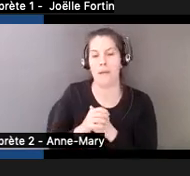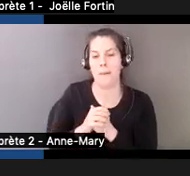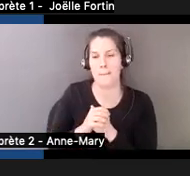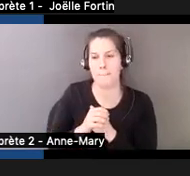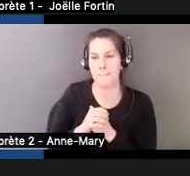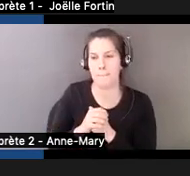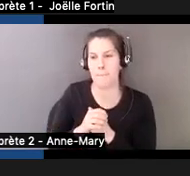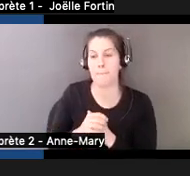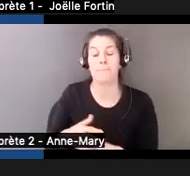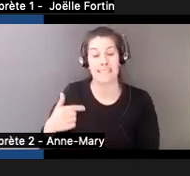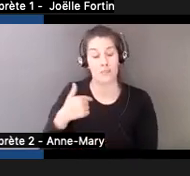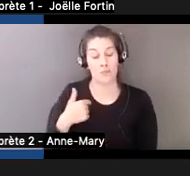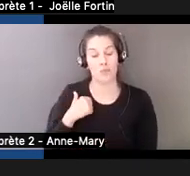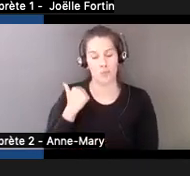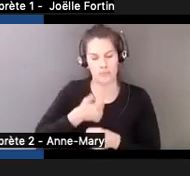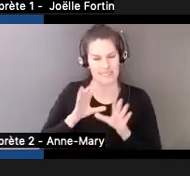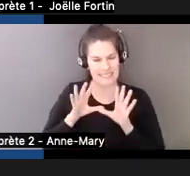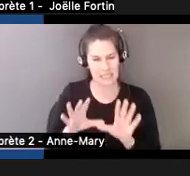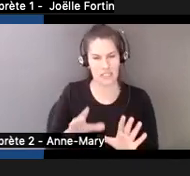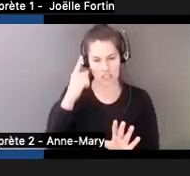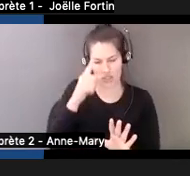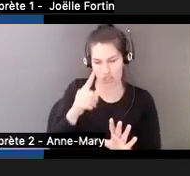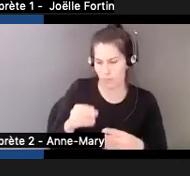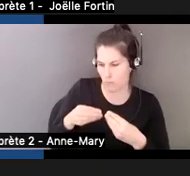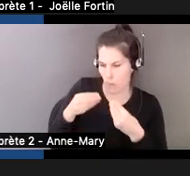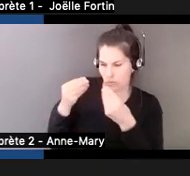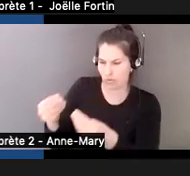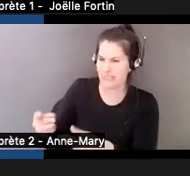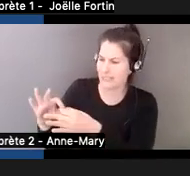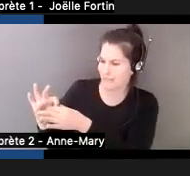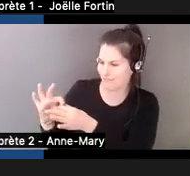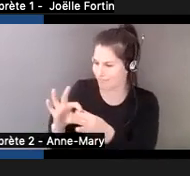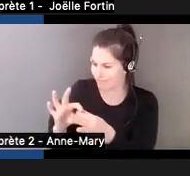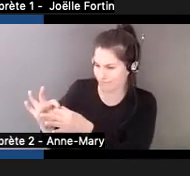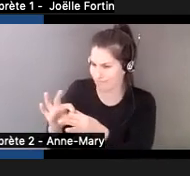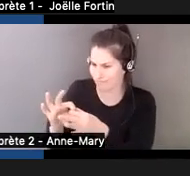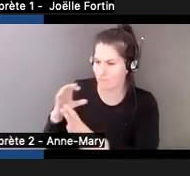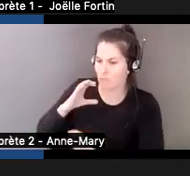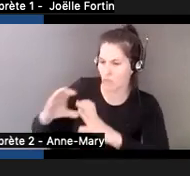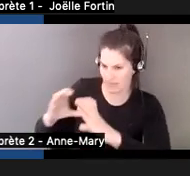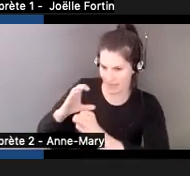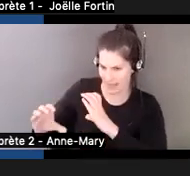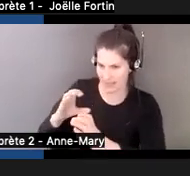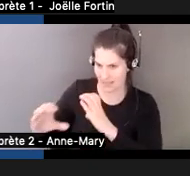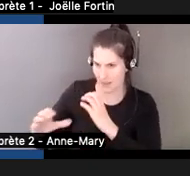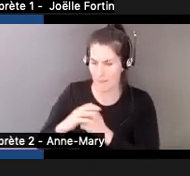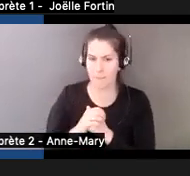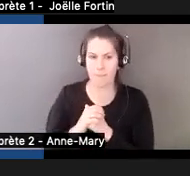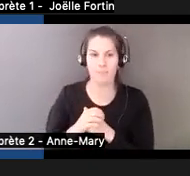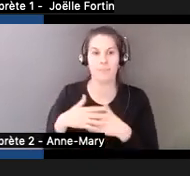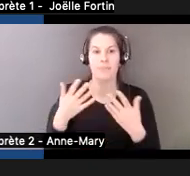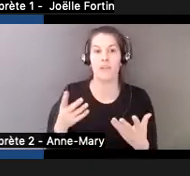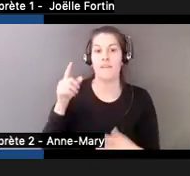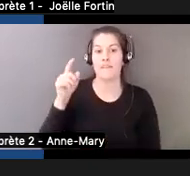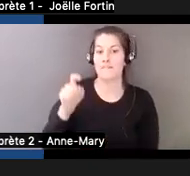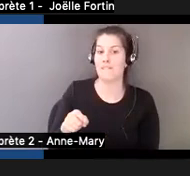la relation, pour renforcer la connexion entre les deux. La dynamique patient versus personne. L'espace